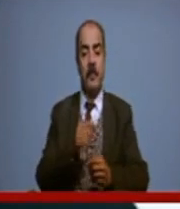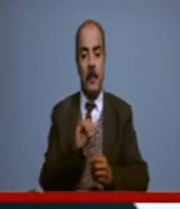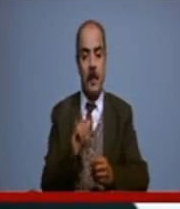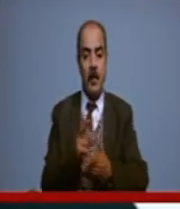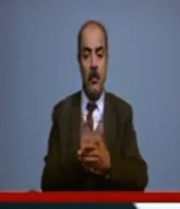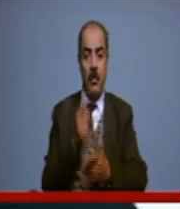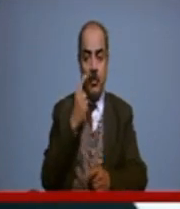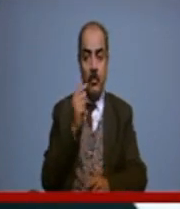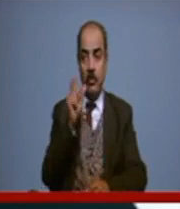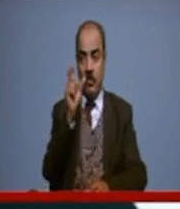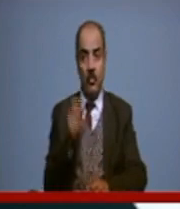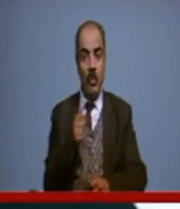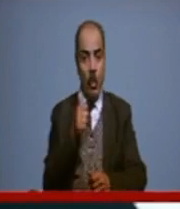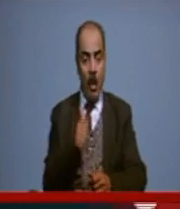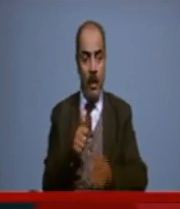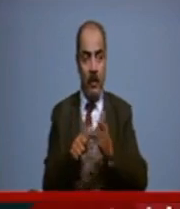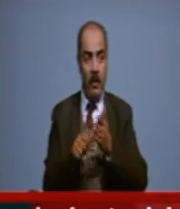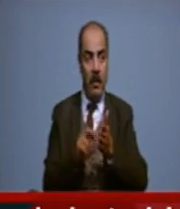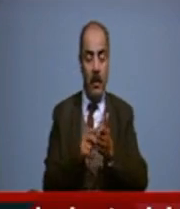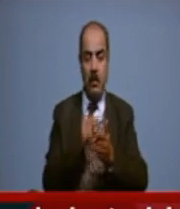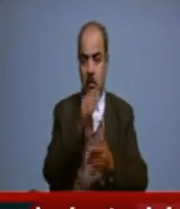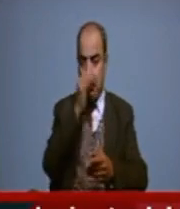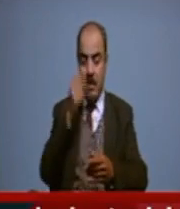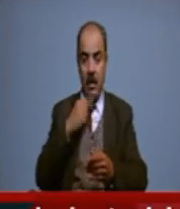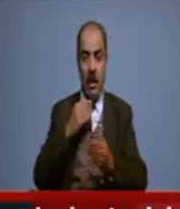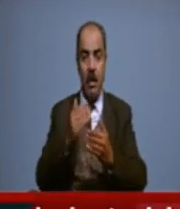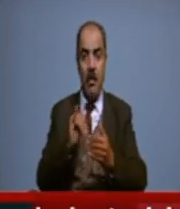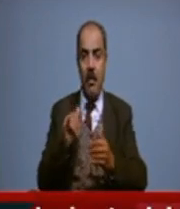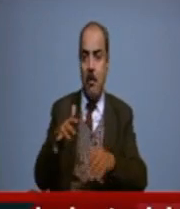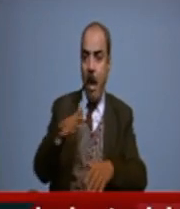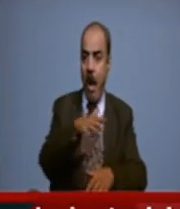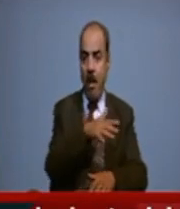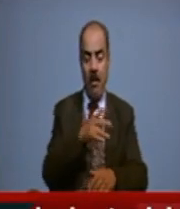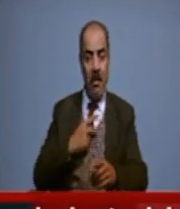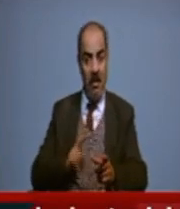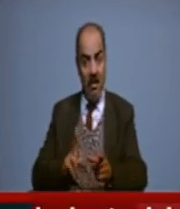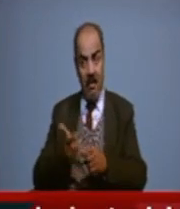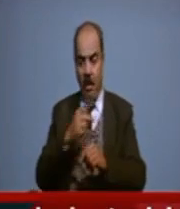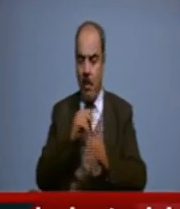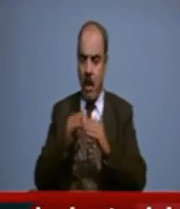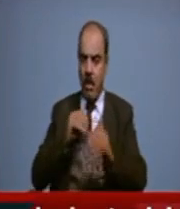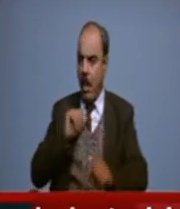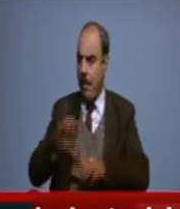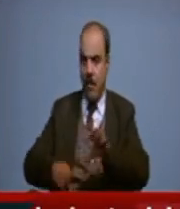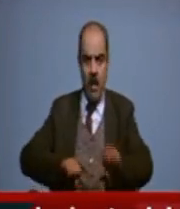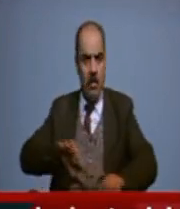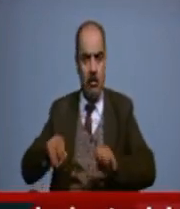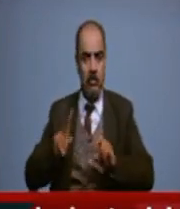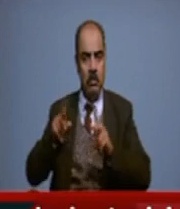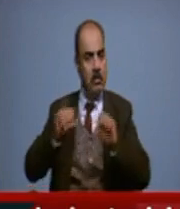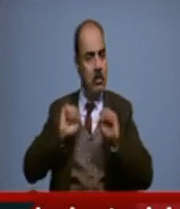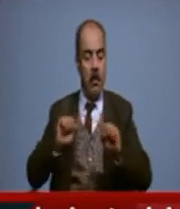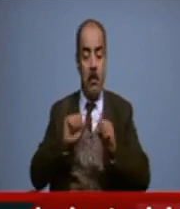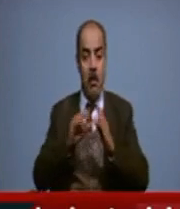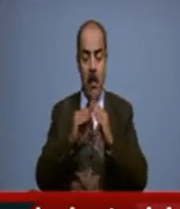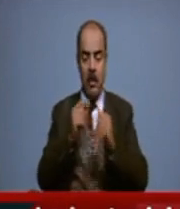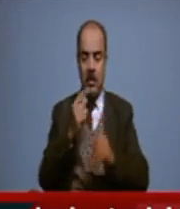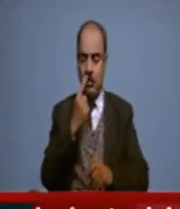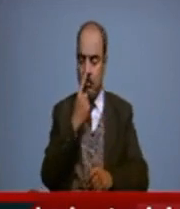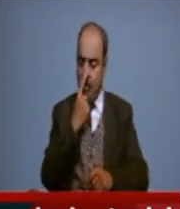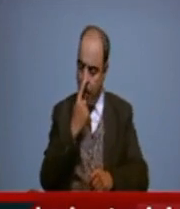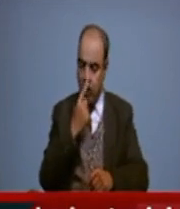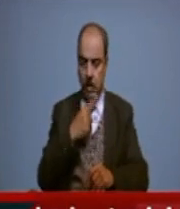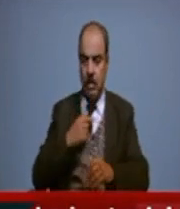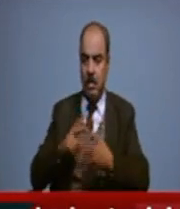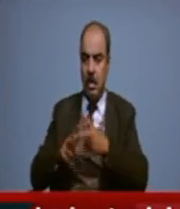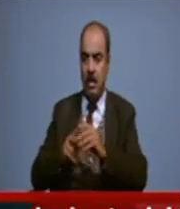واحد عبر الحدود البحرية او البرية لمصر الى اوروبا، وده التزام انساني مصر ملتزمة به ان